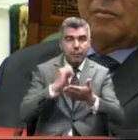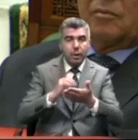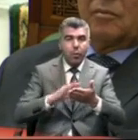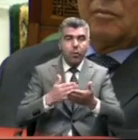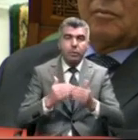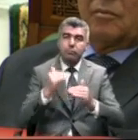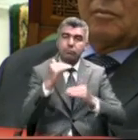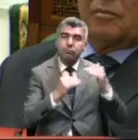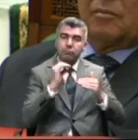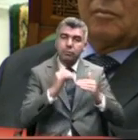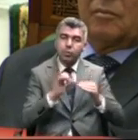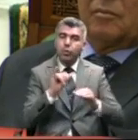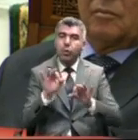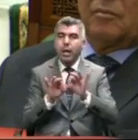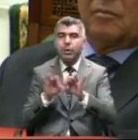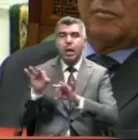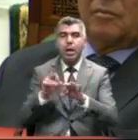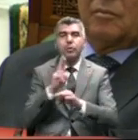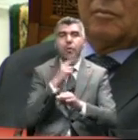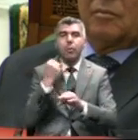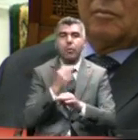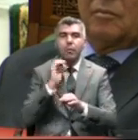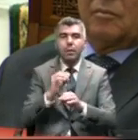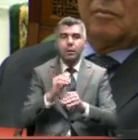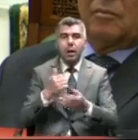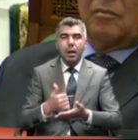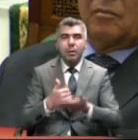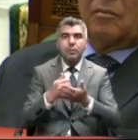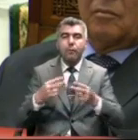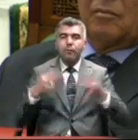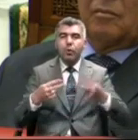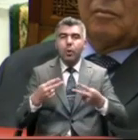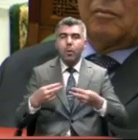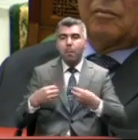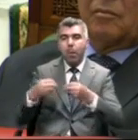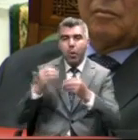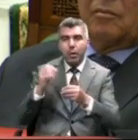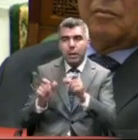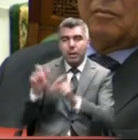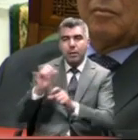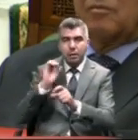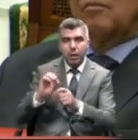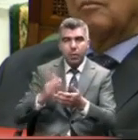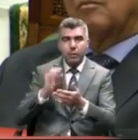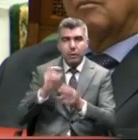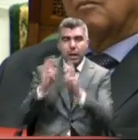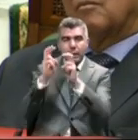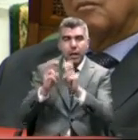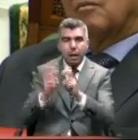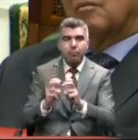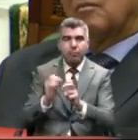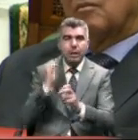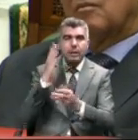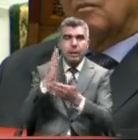ذلك وفين وصلت الاجراءات ديال الحكومه لاصلاح الوساطه وكذلك سوق الجمله وكذلك تخفيض الضرائب على المدخلات في